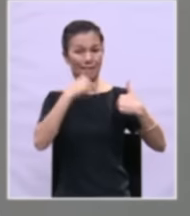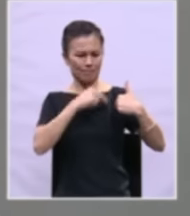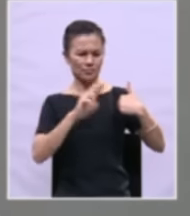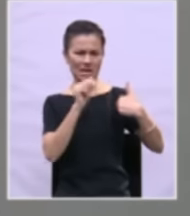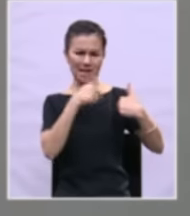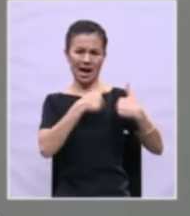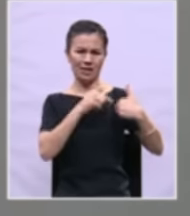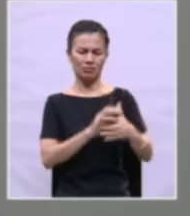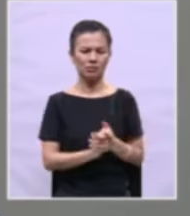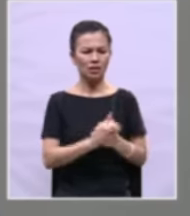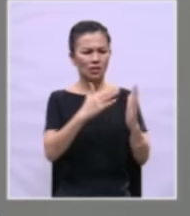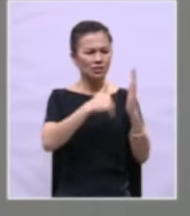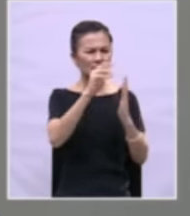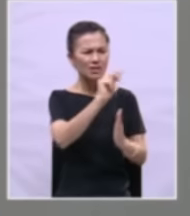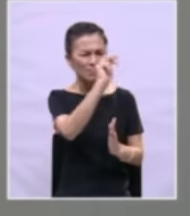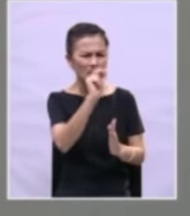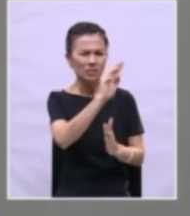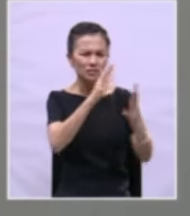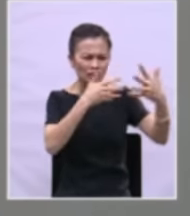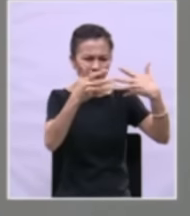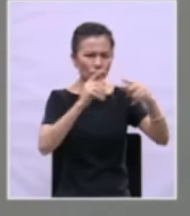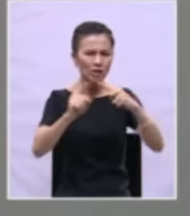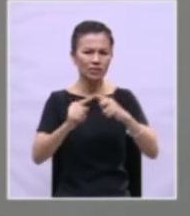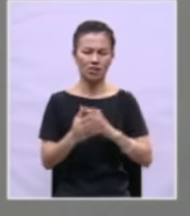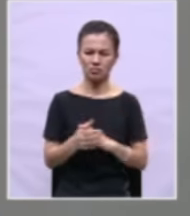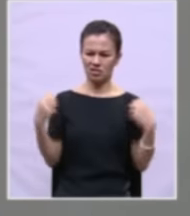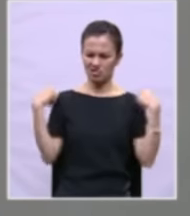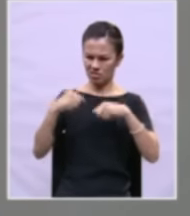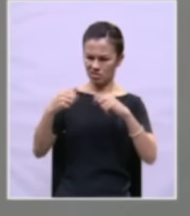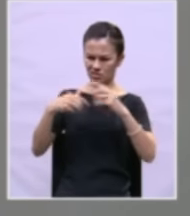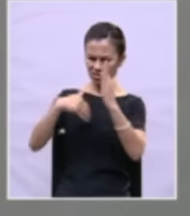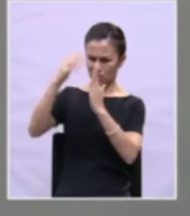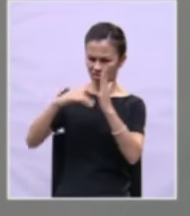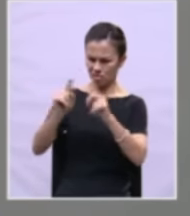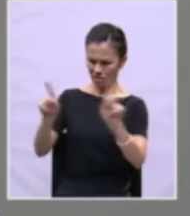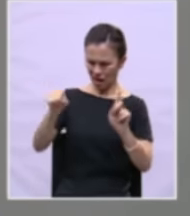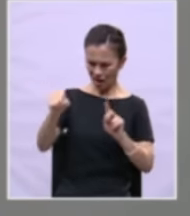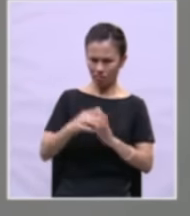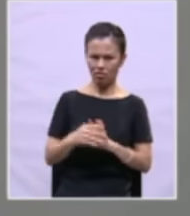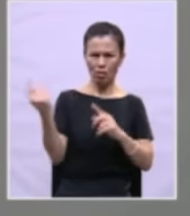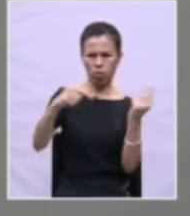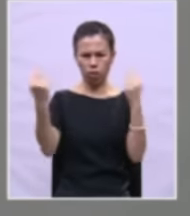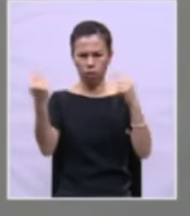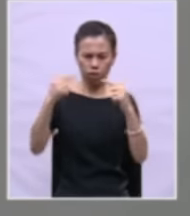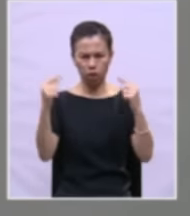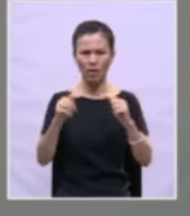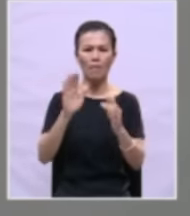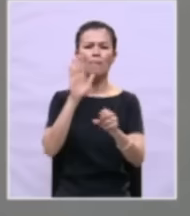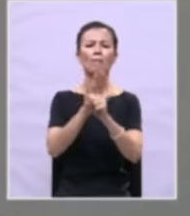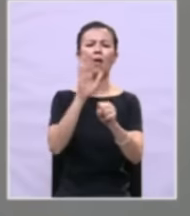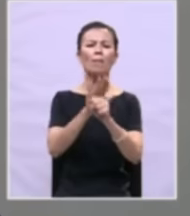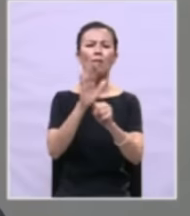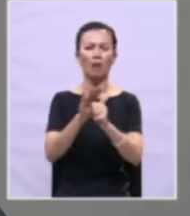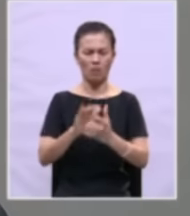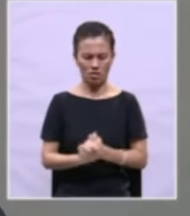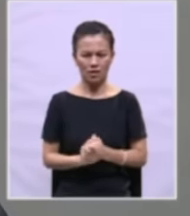ก็อย่าไปติดติ้งว่าอันนี้ไม่รักพระเจ้าอยู่หัวถึงไม่ใส่สีดำอะไรเงี้ยเดี๋ยวก็ไปอีกสีตีกันอีกนะพอได้ละไม่มีสักสีอ่